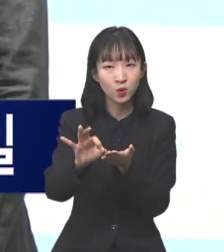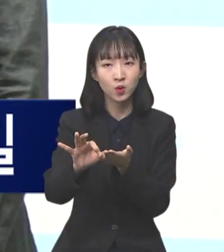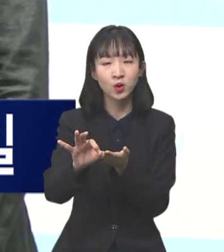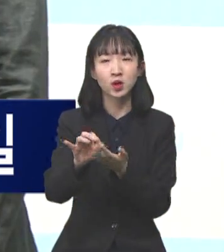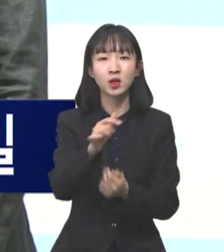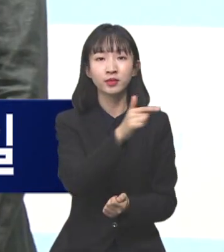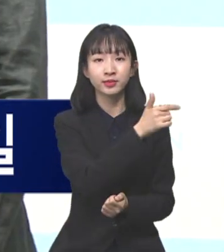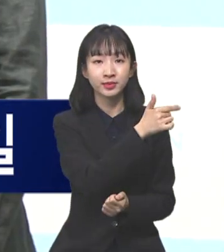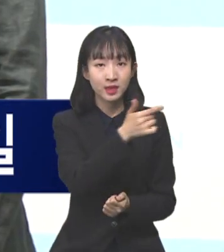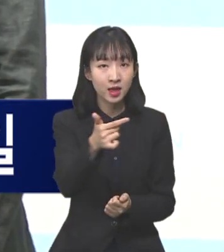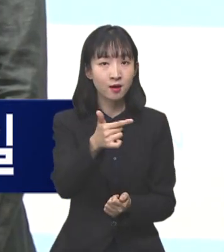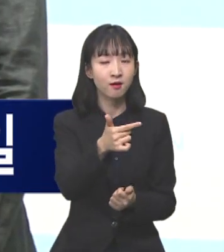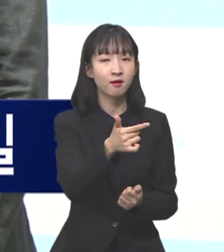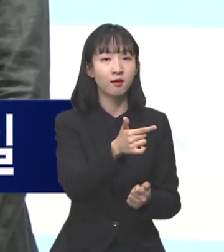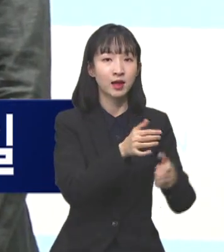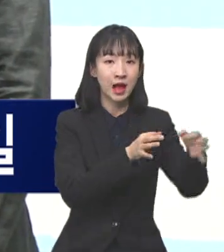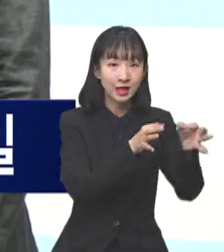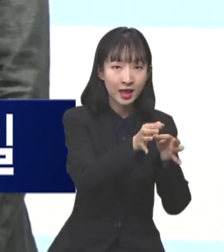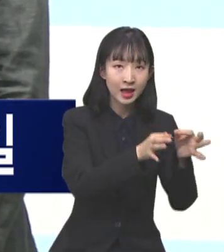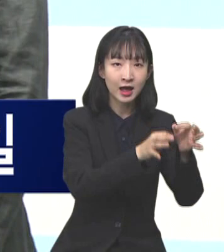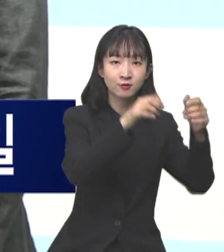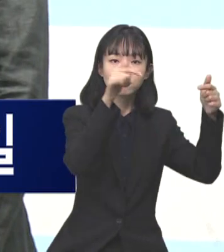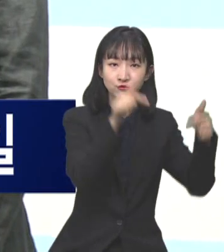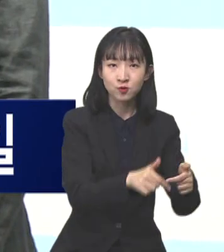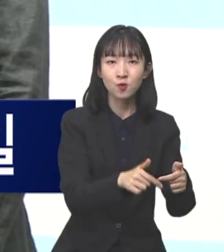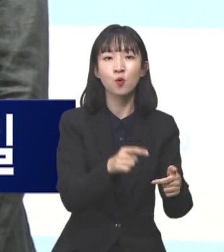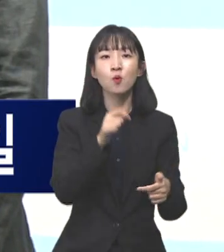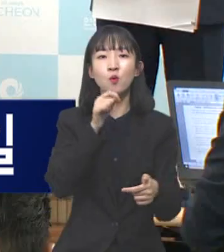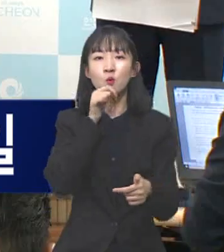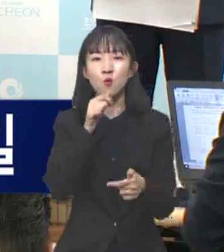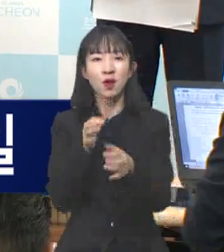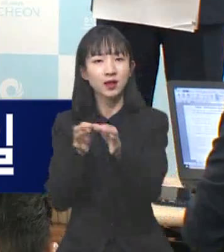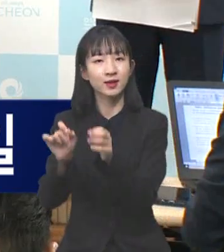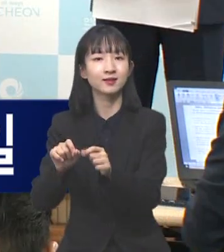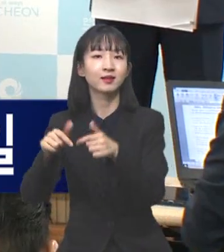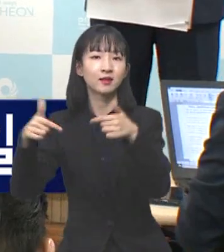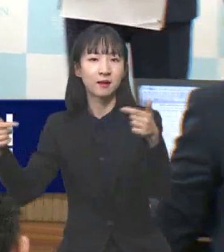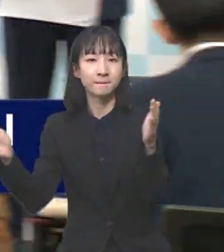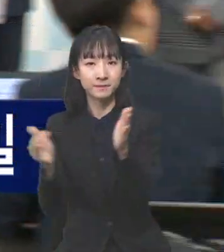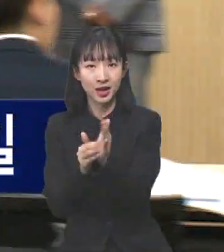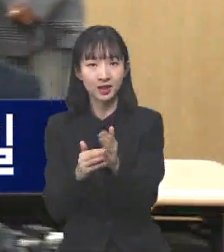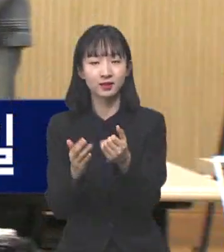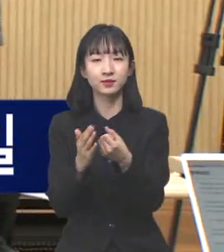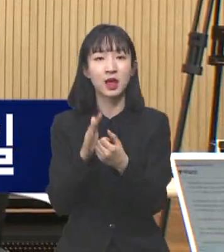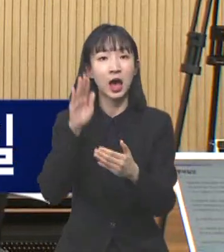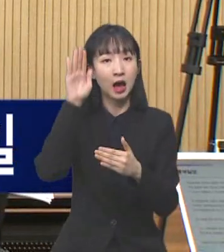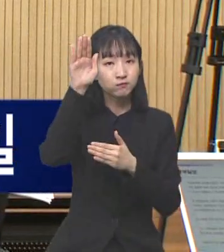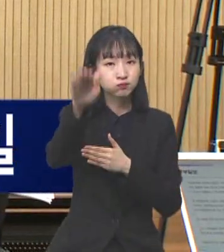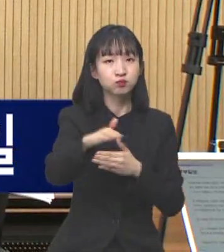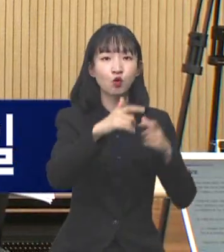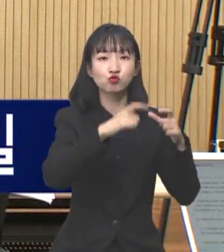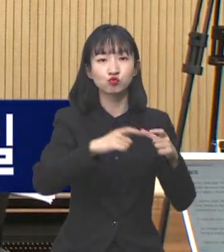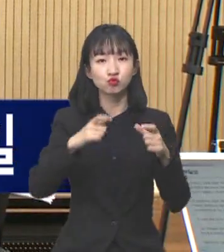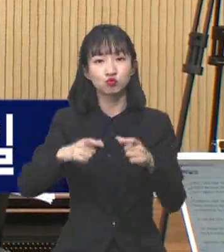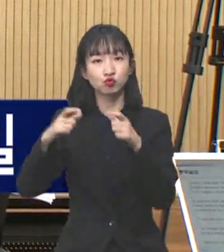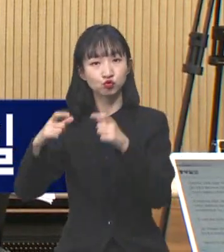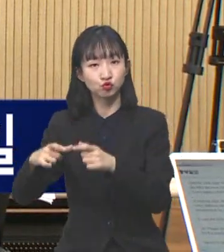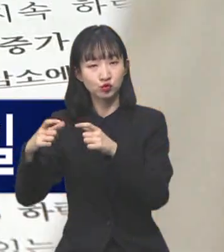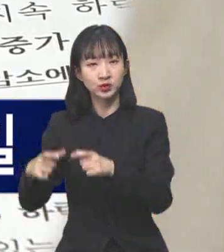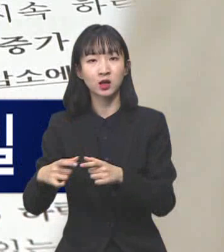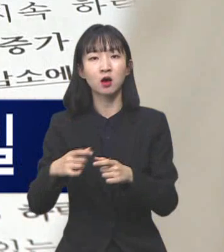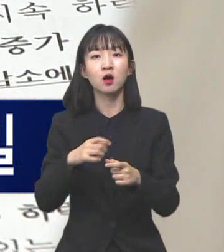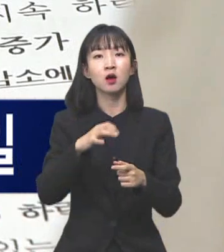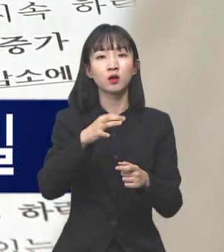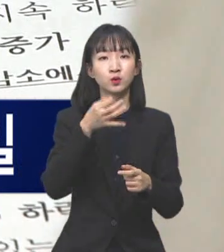이상이 골목상권 매출 증가로 이어졌다 고 분석했습니다 한편 개선 방안으로는 기초 궁 구간 차 증 적용된 캐쉬백